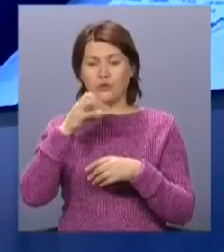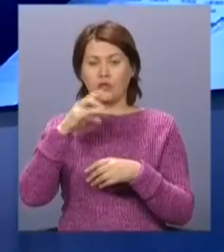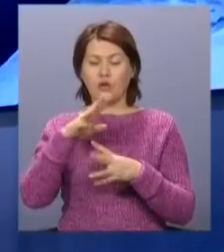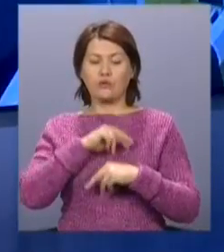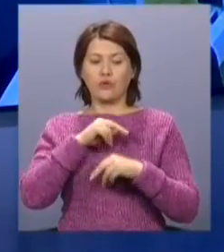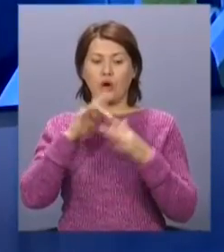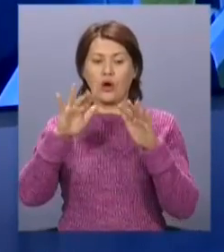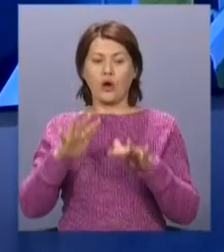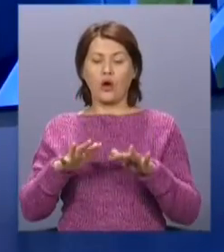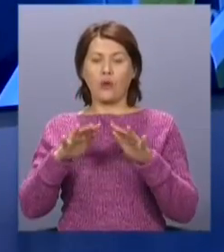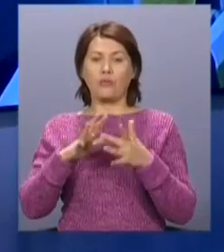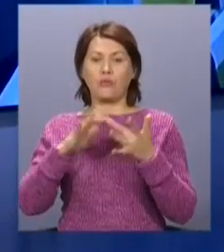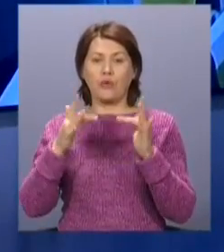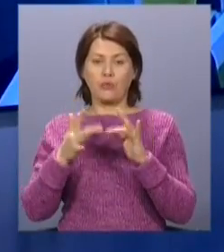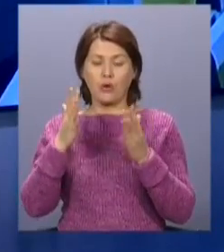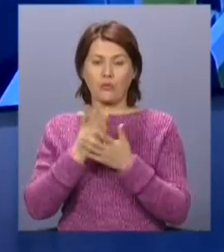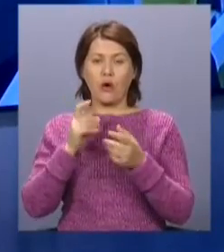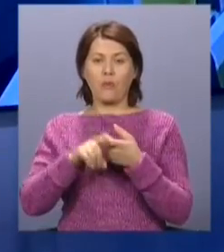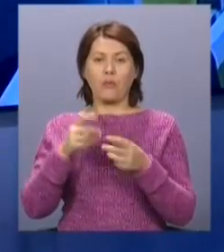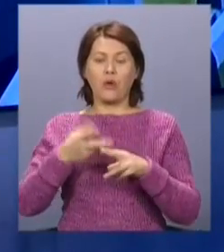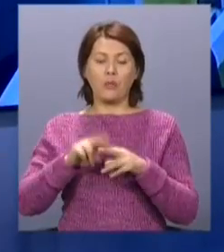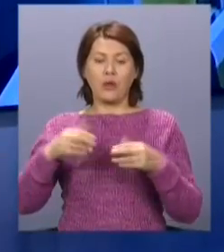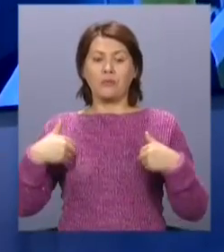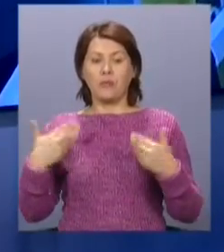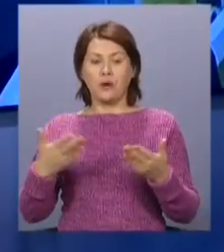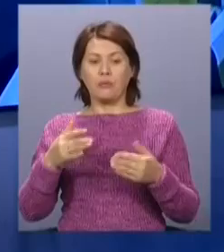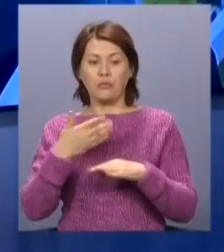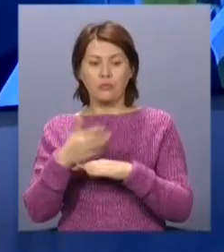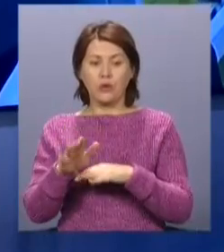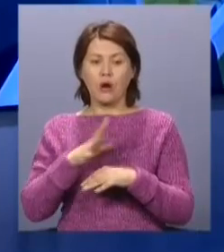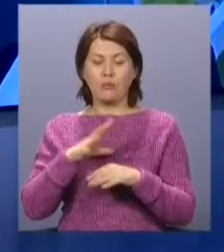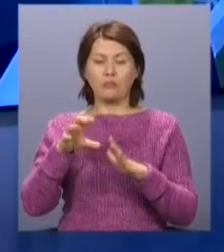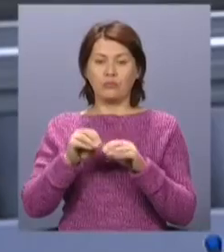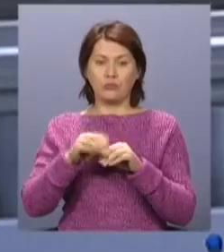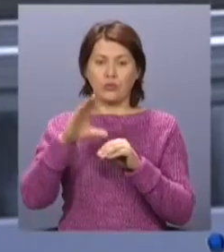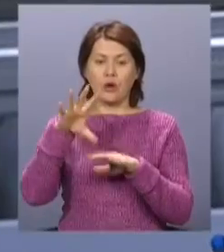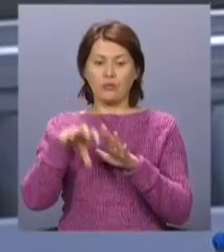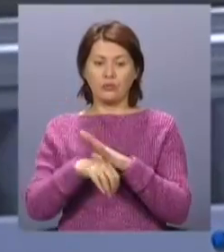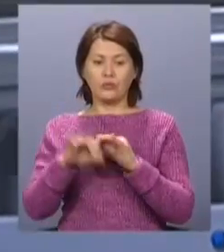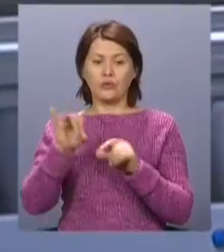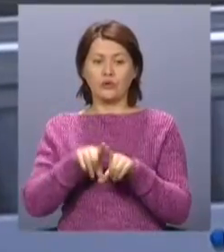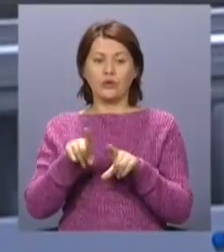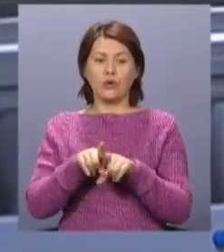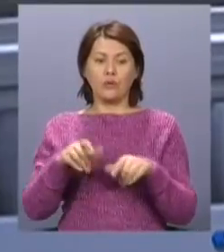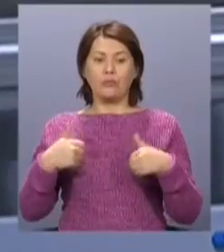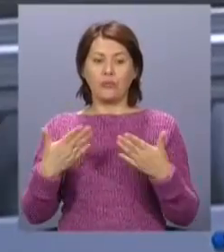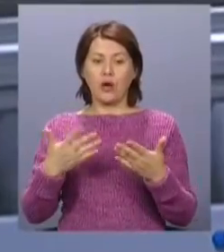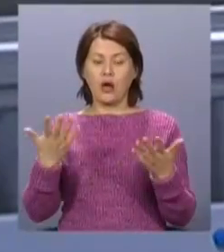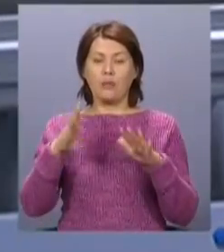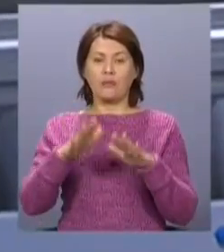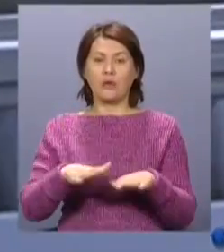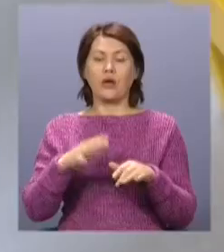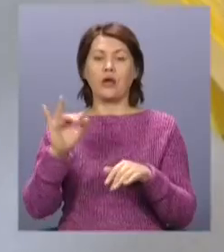жұмысы компьютерлендірілген. Қызметкерлер келген сәлемдемелерді бірыңғай ортақ жүйеге тіркеп отырады. Нәтижесінде сәлемдеменің қайда